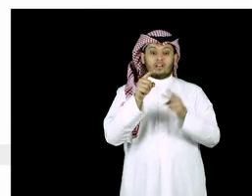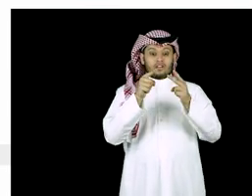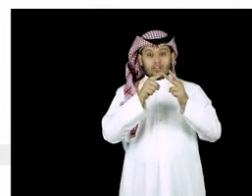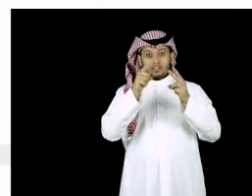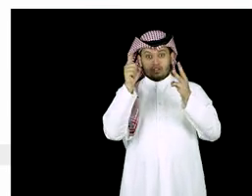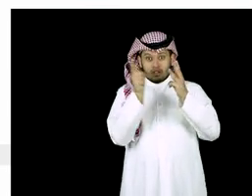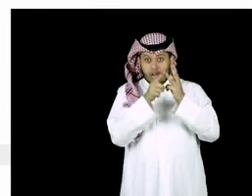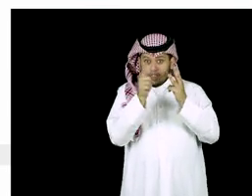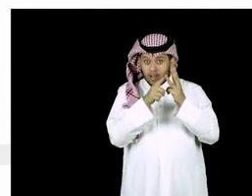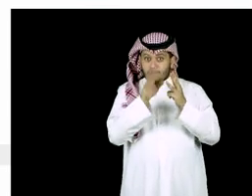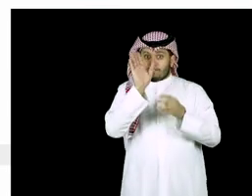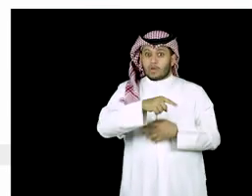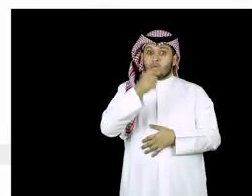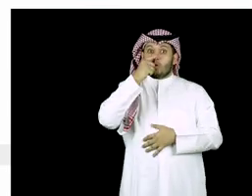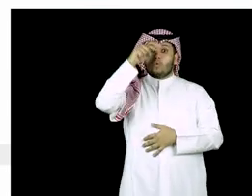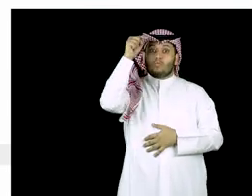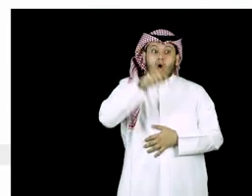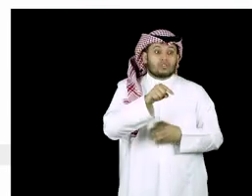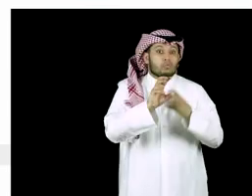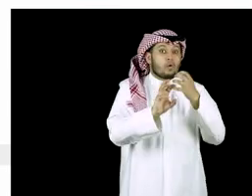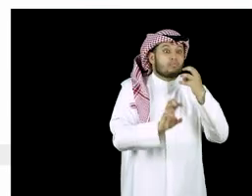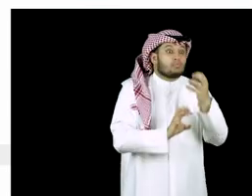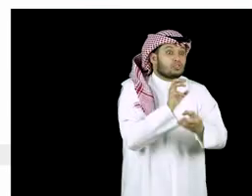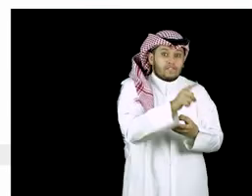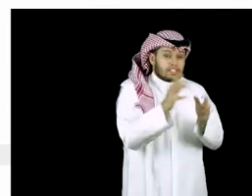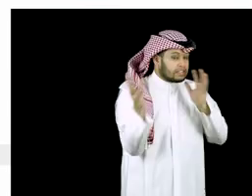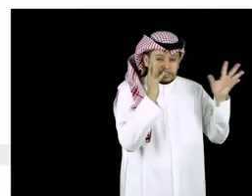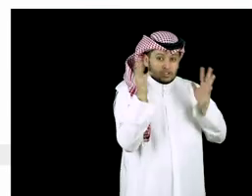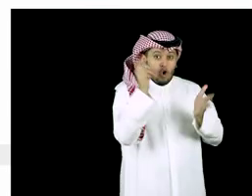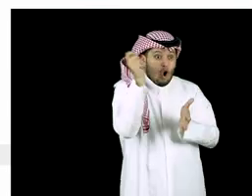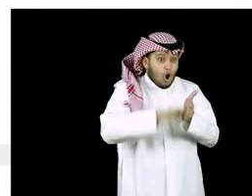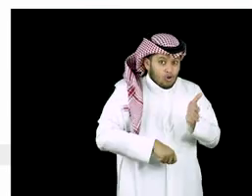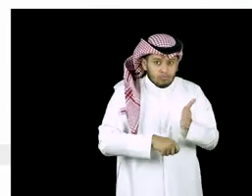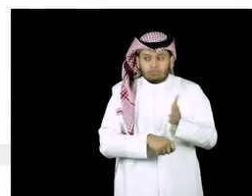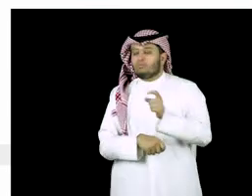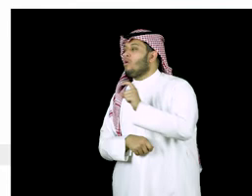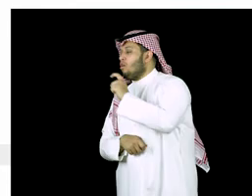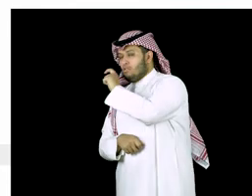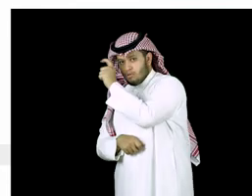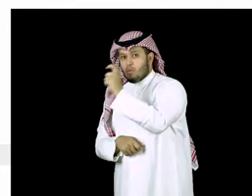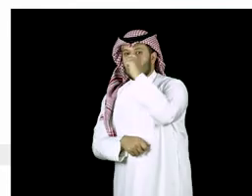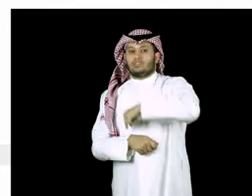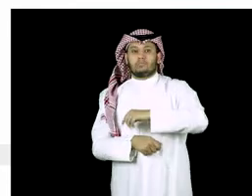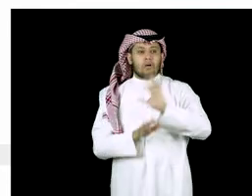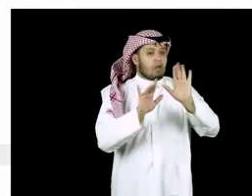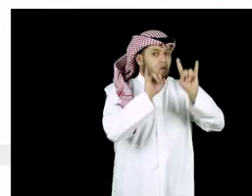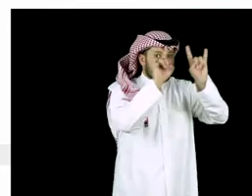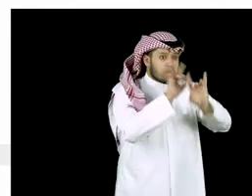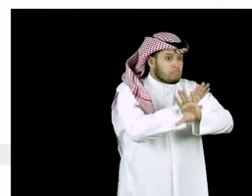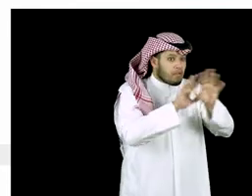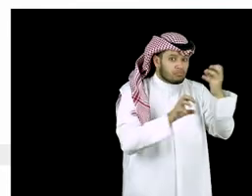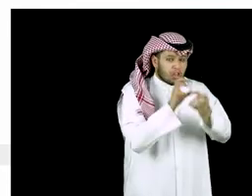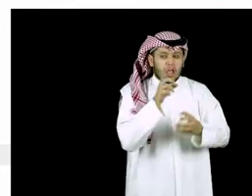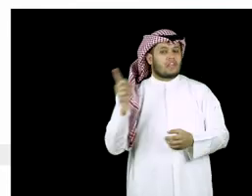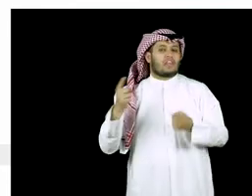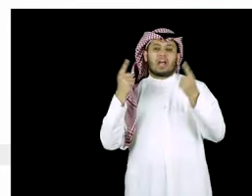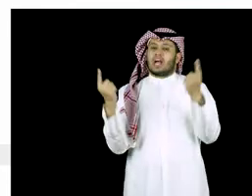واجبة فيما أشكل من أحكام، وتكون مستحبة فيما لم يشكل.